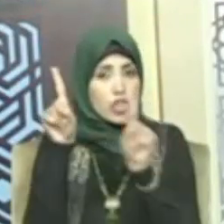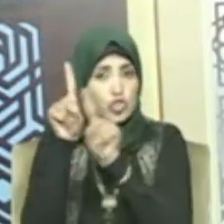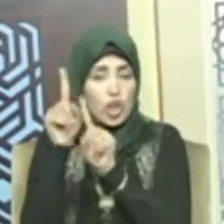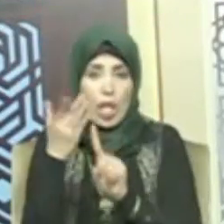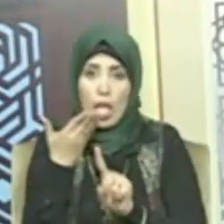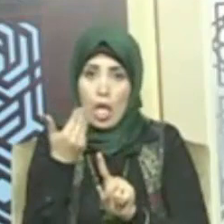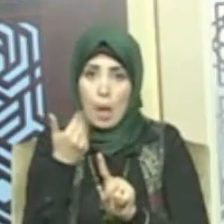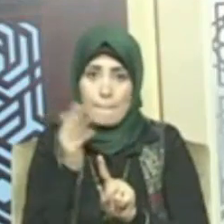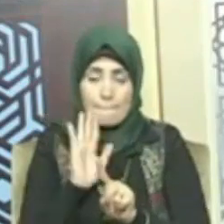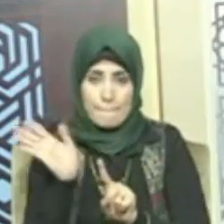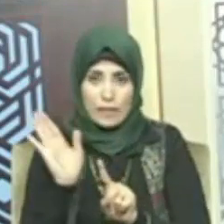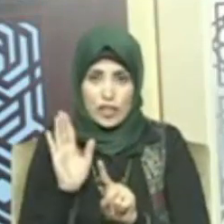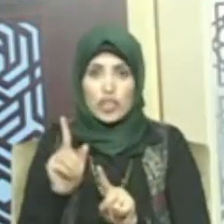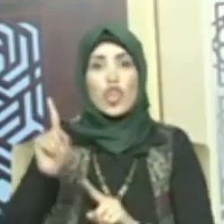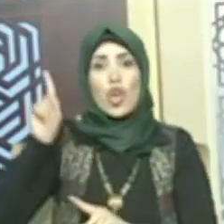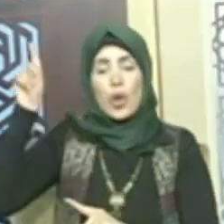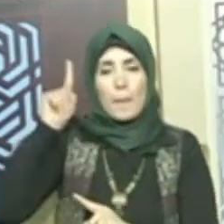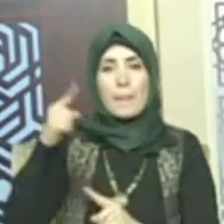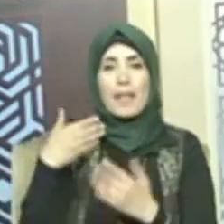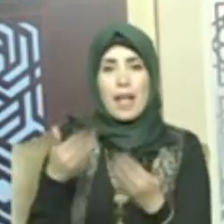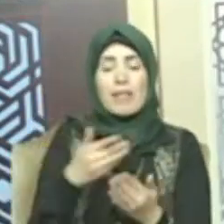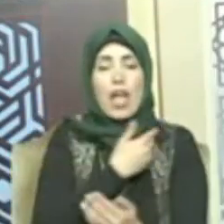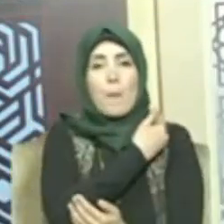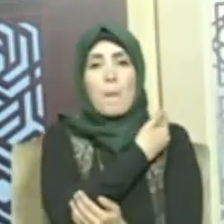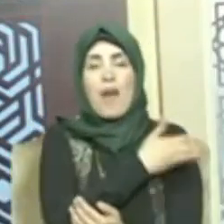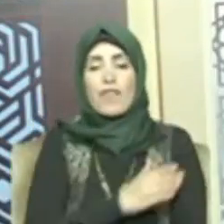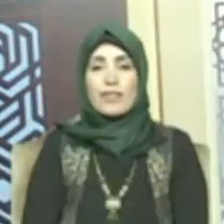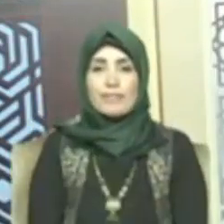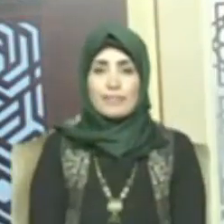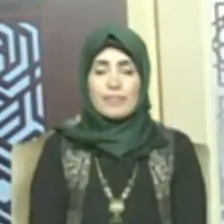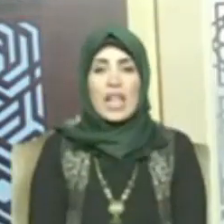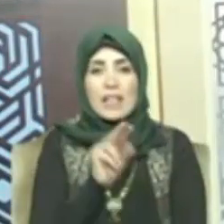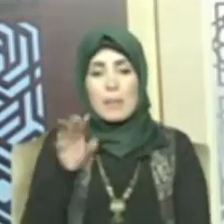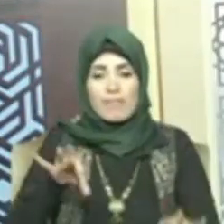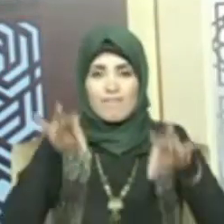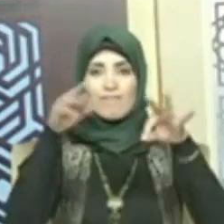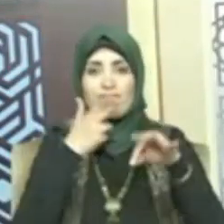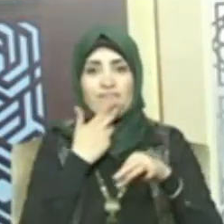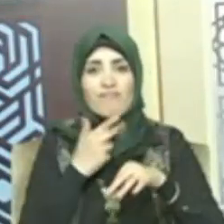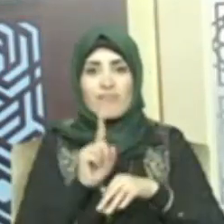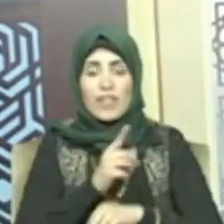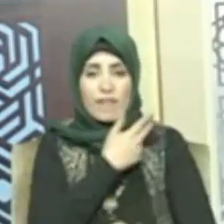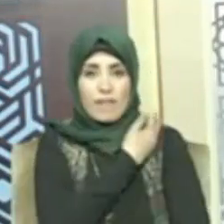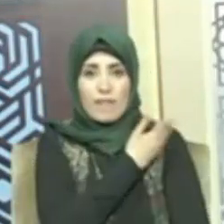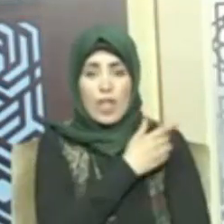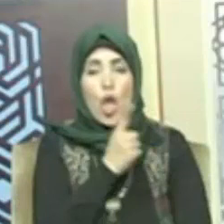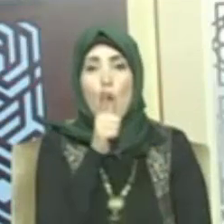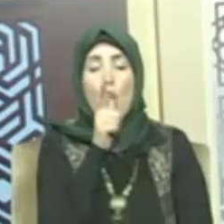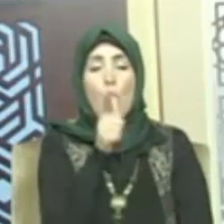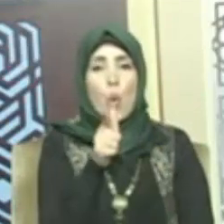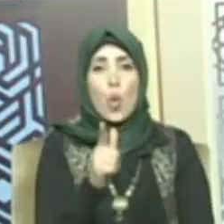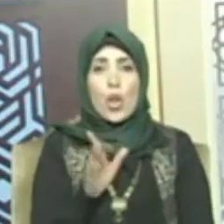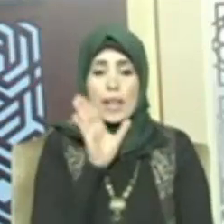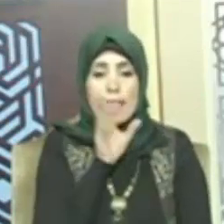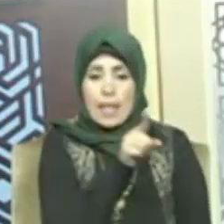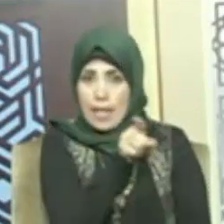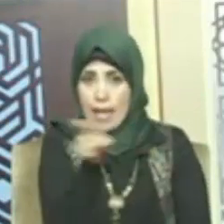للقيتك بمثلها مغفرة. قل: يا عبادي الذين أسرفوا على